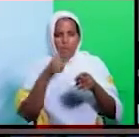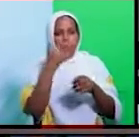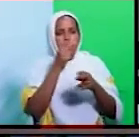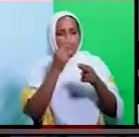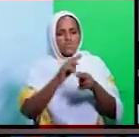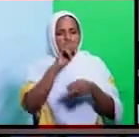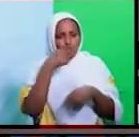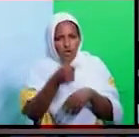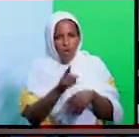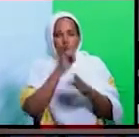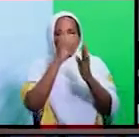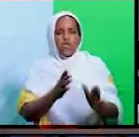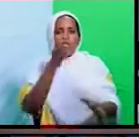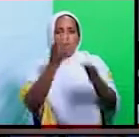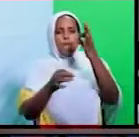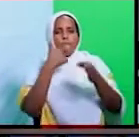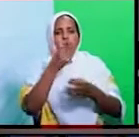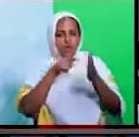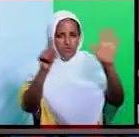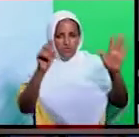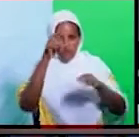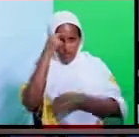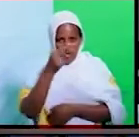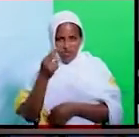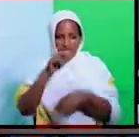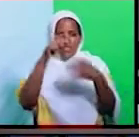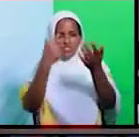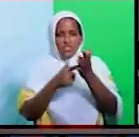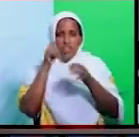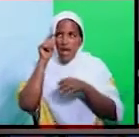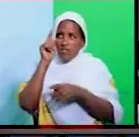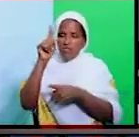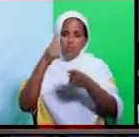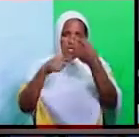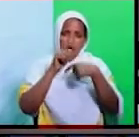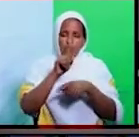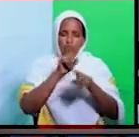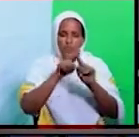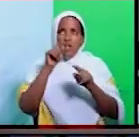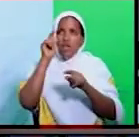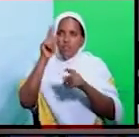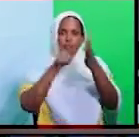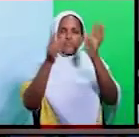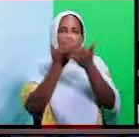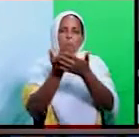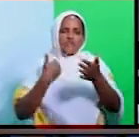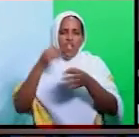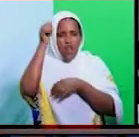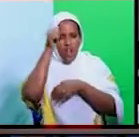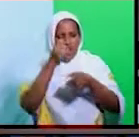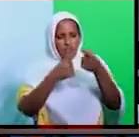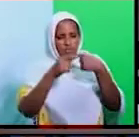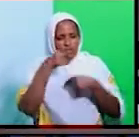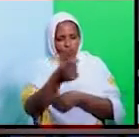ጥቅ ሄር እግዚአብሔር ለእስራኤል ለርቶ አነ ልብ እንዳለ ዳዊት መዝሙር 72 ላይ እግዚአብሔር ልባቸው ለቀና ለእስራኤል ምን ያህል ቸር